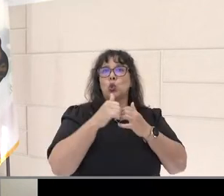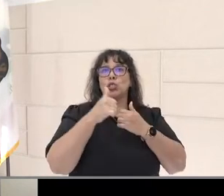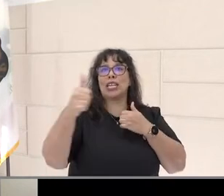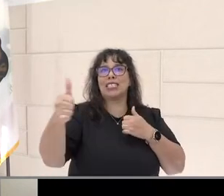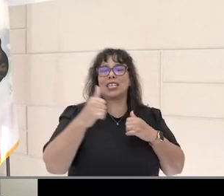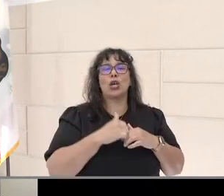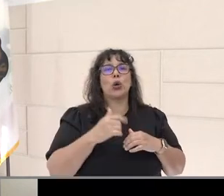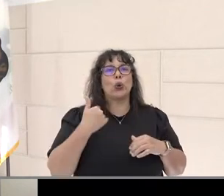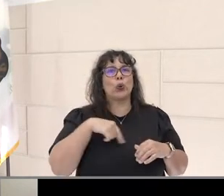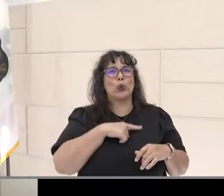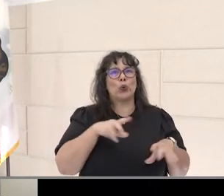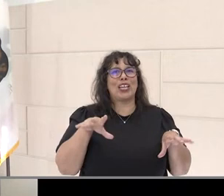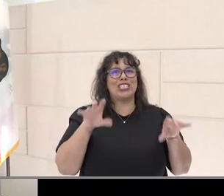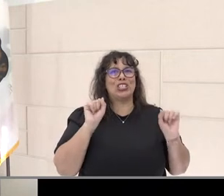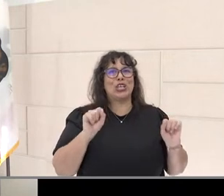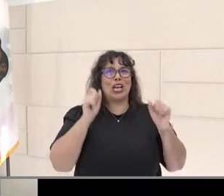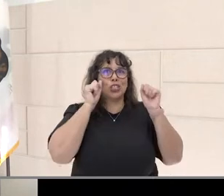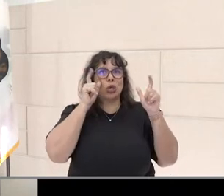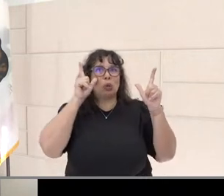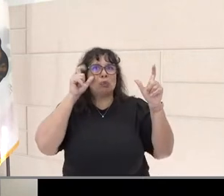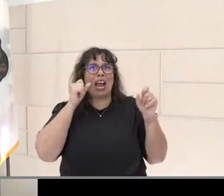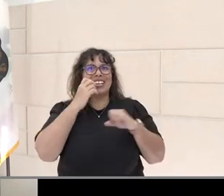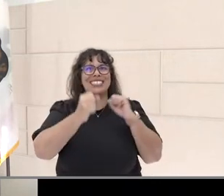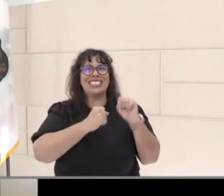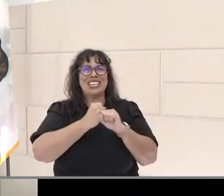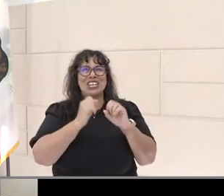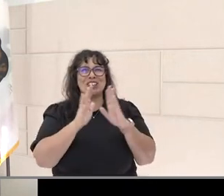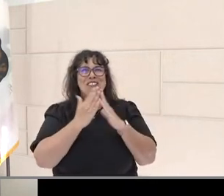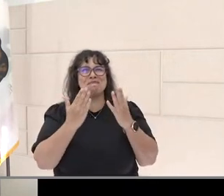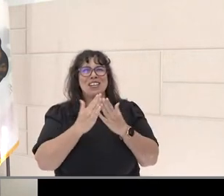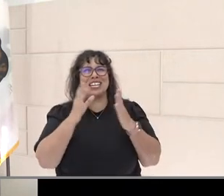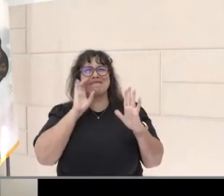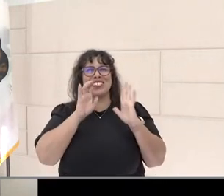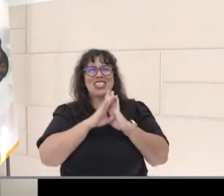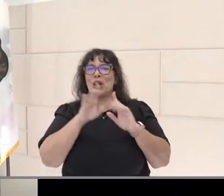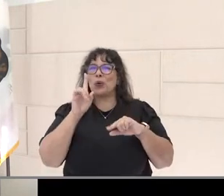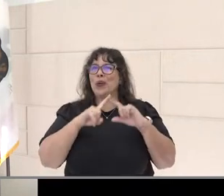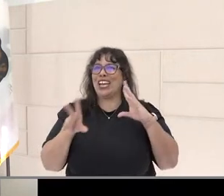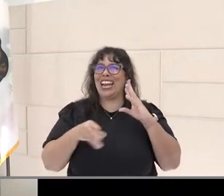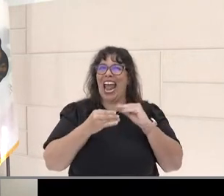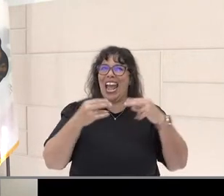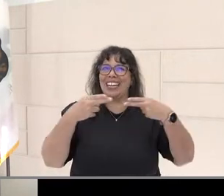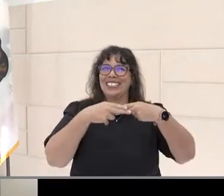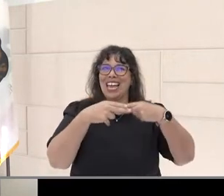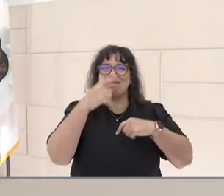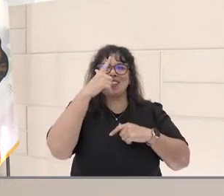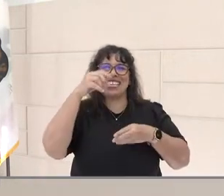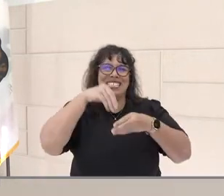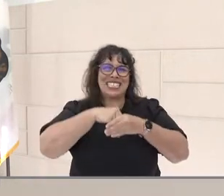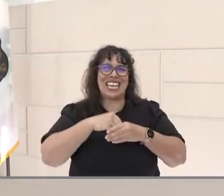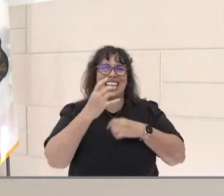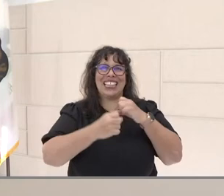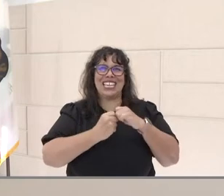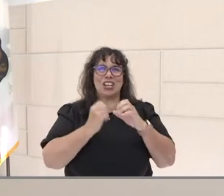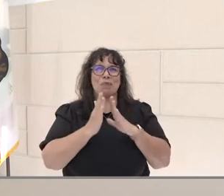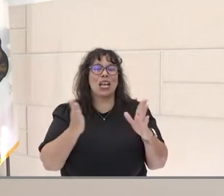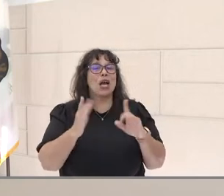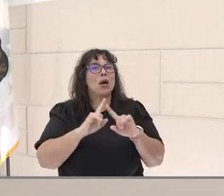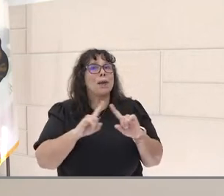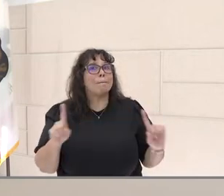សម្រាប់ទទួលស្វាគមន៍សិស្សយើងឆ្លៀតយកឱកាសថតរូបសម្រាប់យារបុកផងសិស្សថ្នា